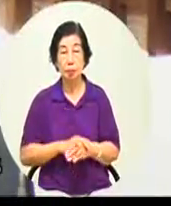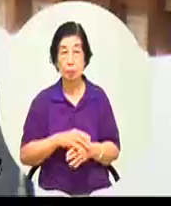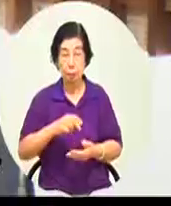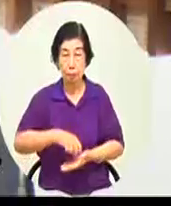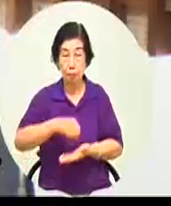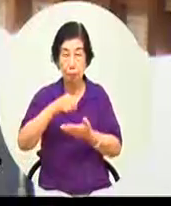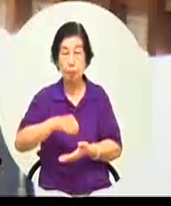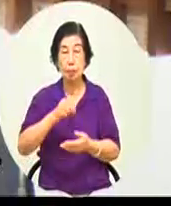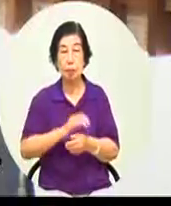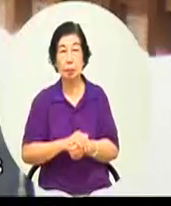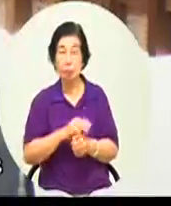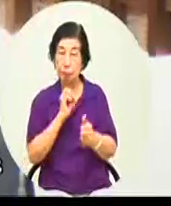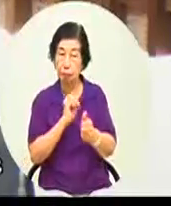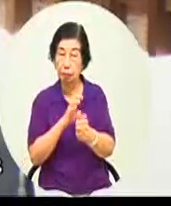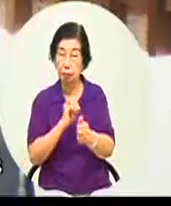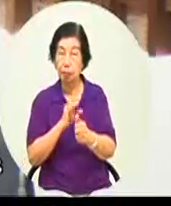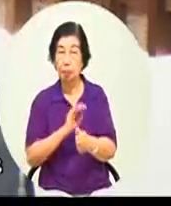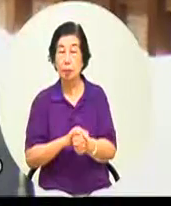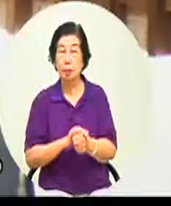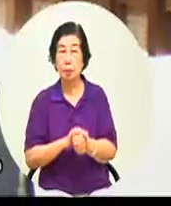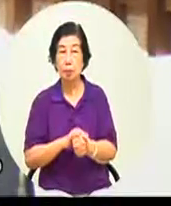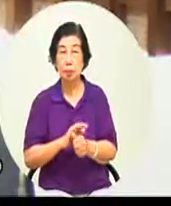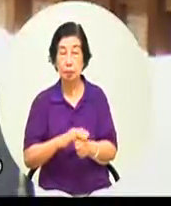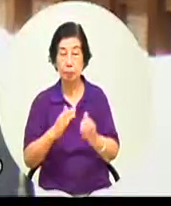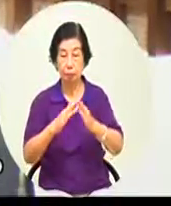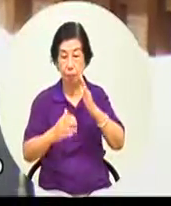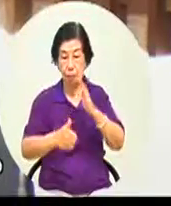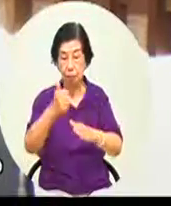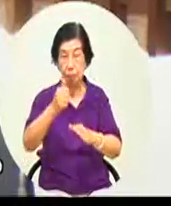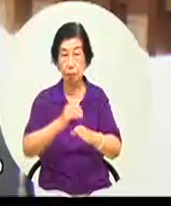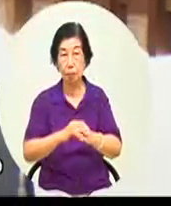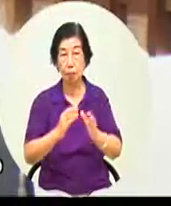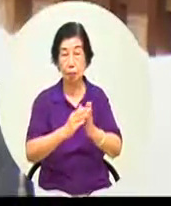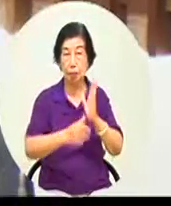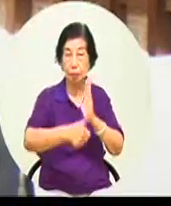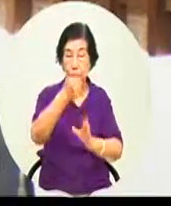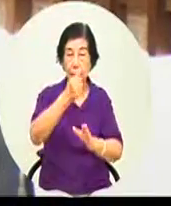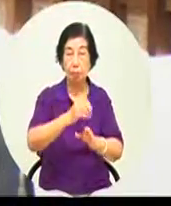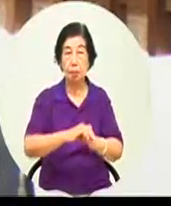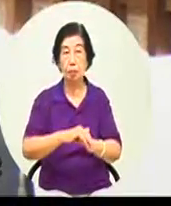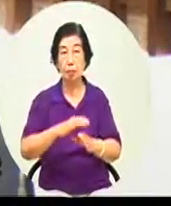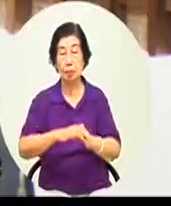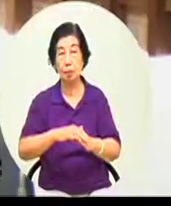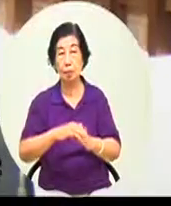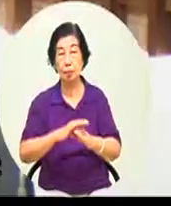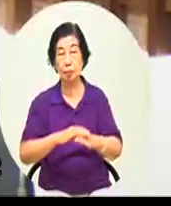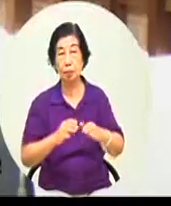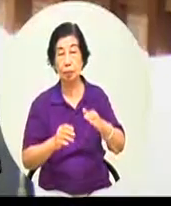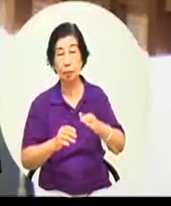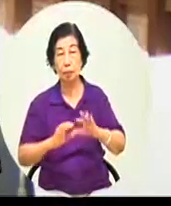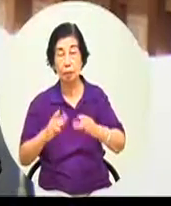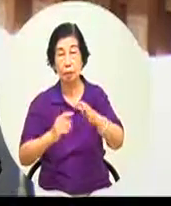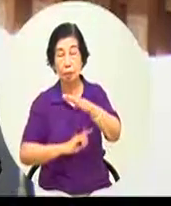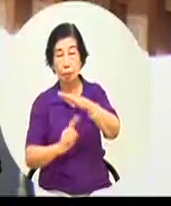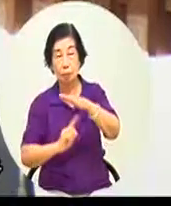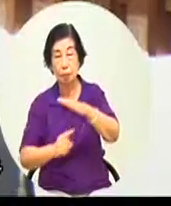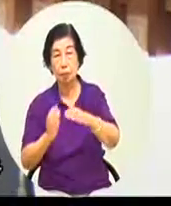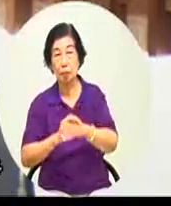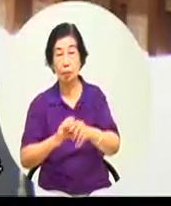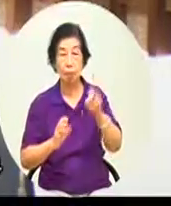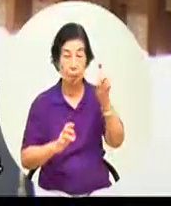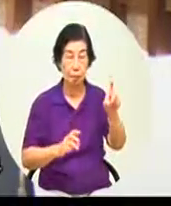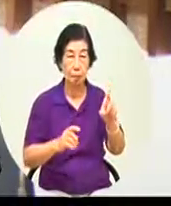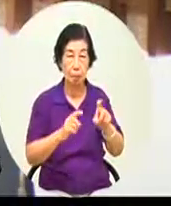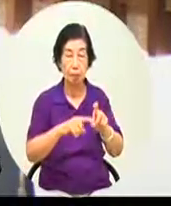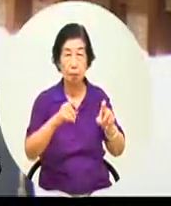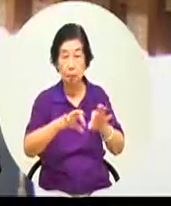长啦，建议局长就讲吼，会当讲国道石能不能延伸到山林啊？啊，结果公路总局会看了以后，就讲这个月